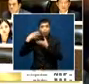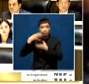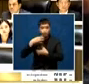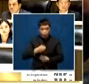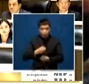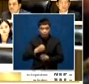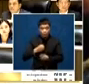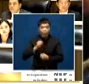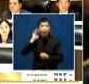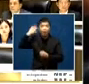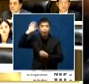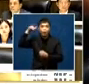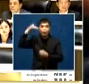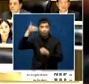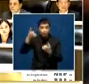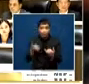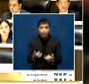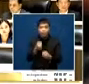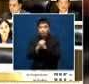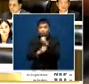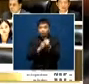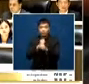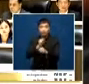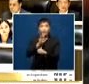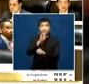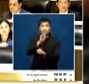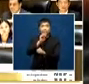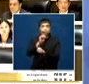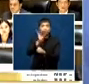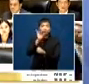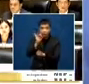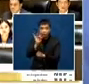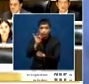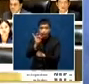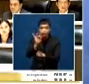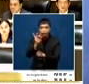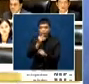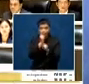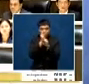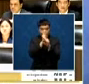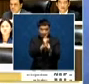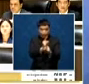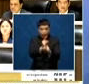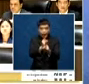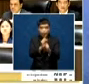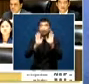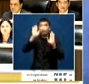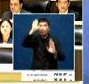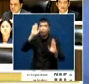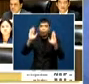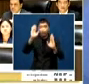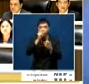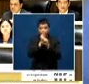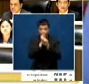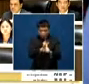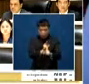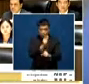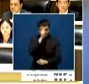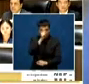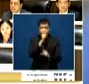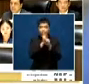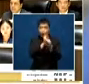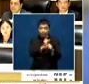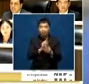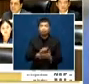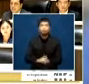องบ้านเมืองโอ้โหนี่ท่องมา17ปีแล้วก็ตัวเองก็เป็นสวมา17ปีฮะ ใช่ในทุกยุคทุกสมัย คนดีปกครองบ้านเมืองค